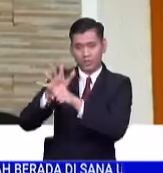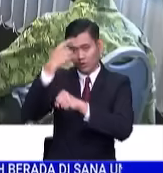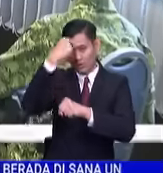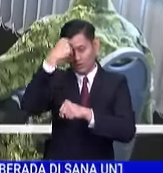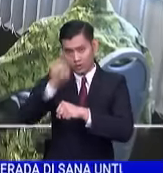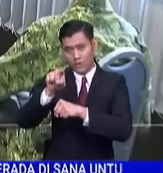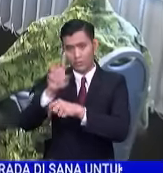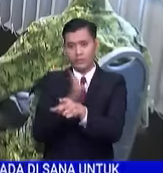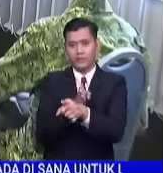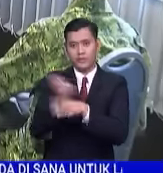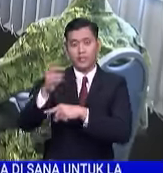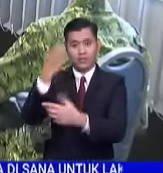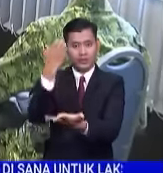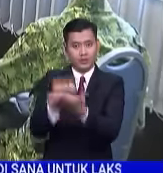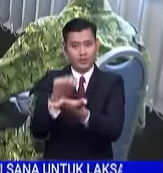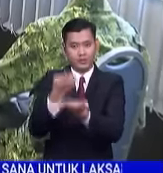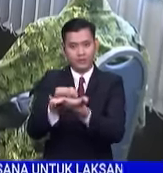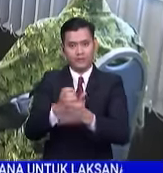ekonomi.